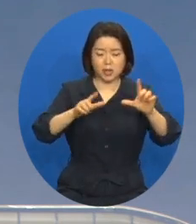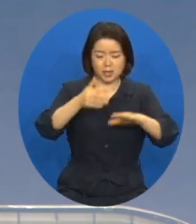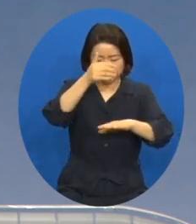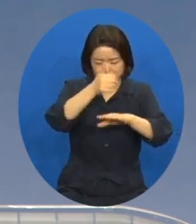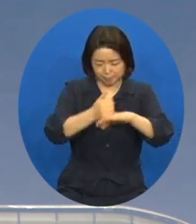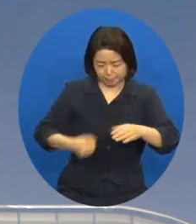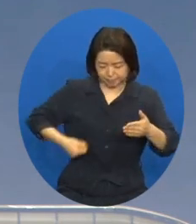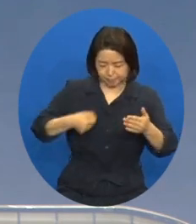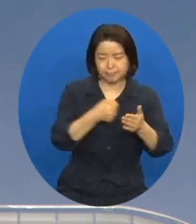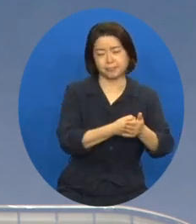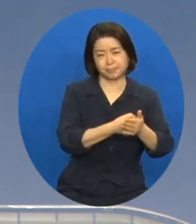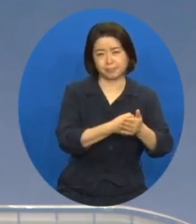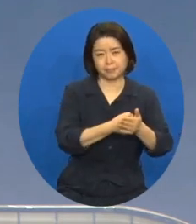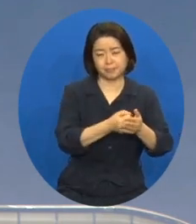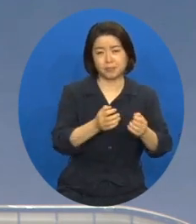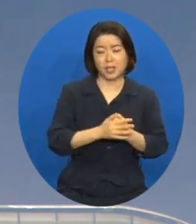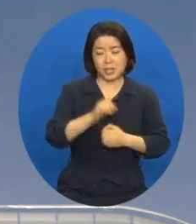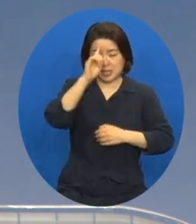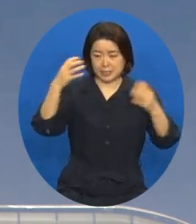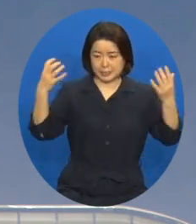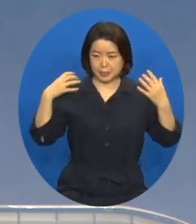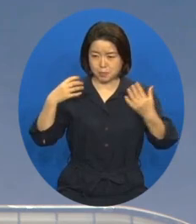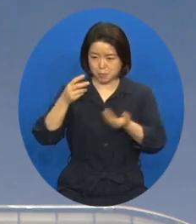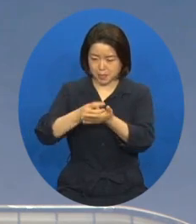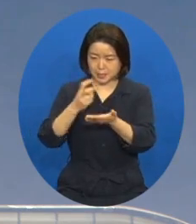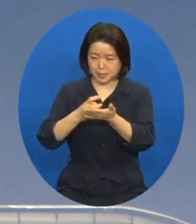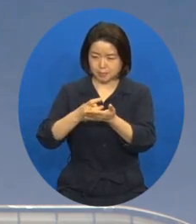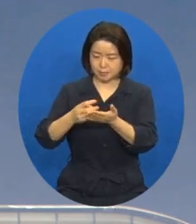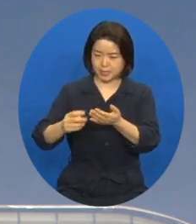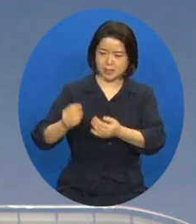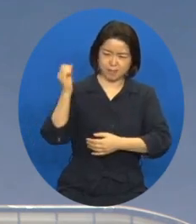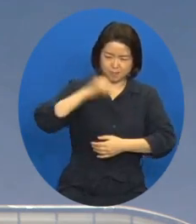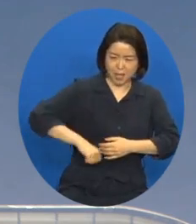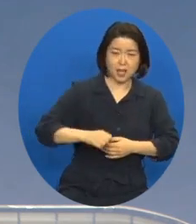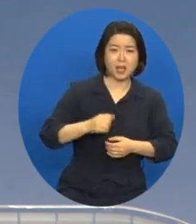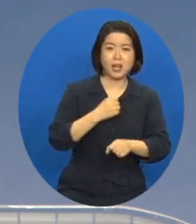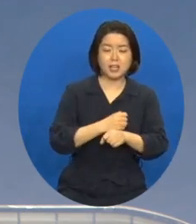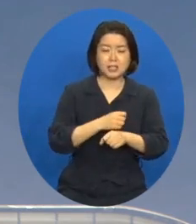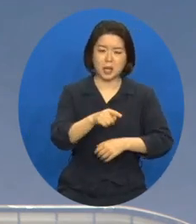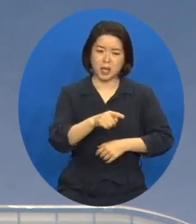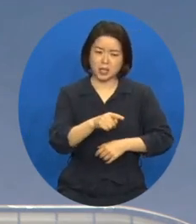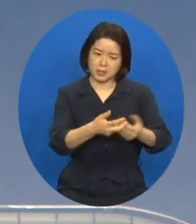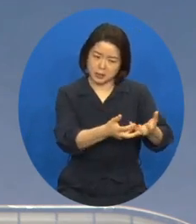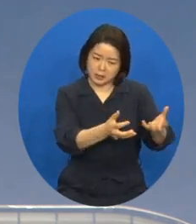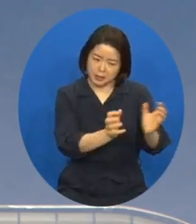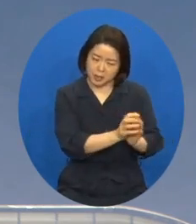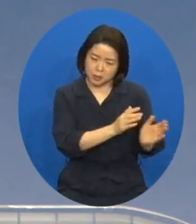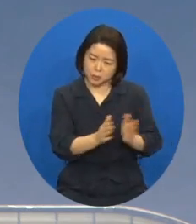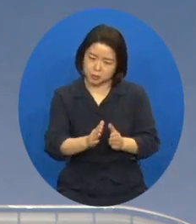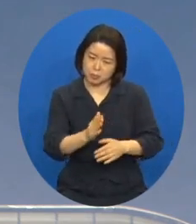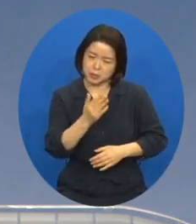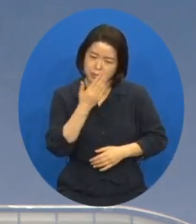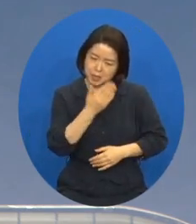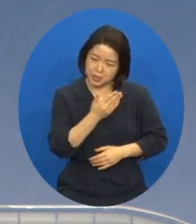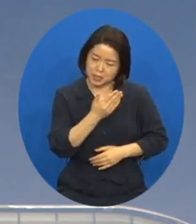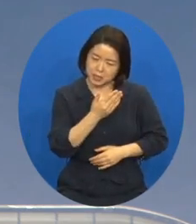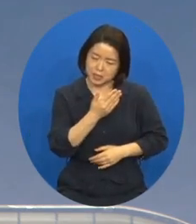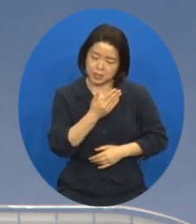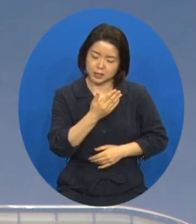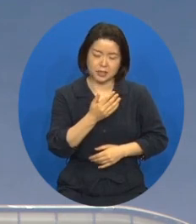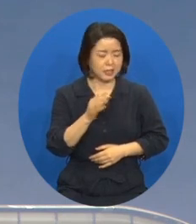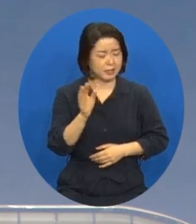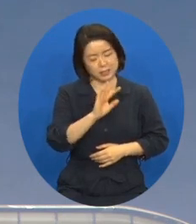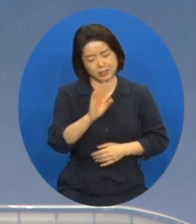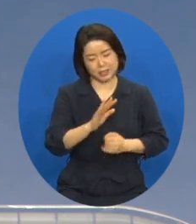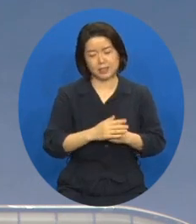정부 방침을 좀 어겨서라도 성찬 준비는 따로 이렇게라도 해야 되나. 그래도 지킬 거는